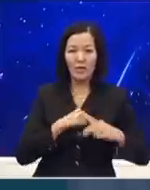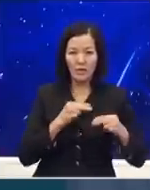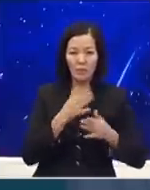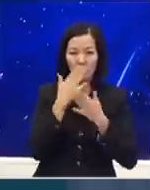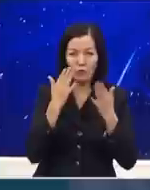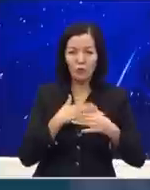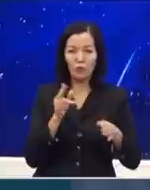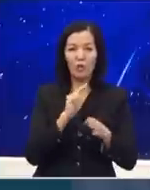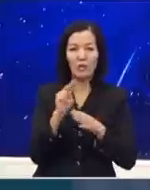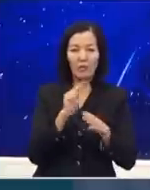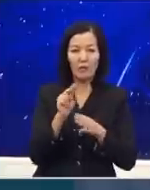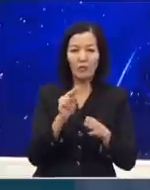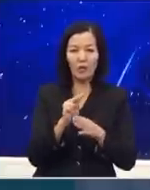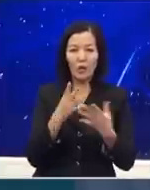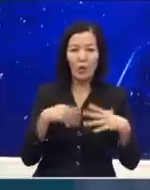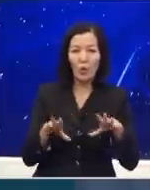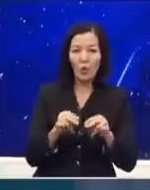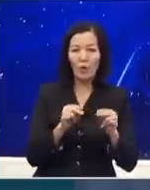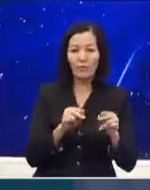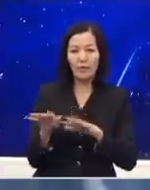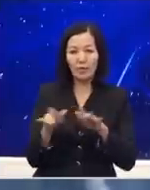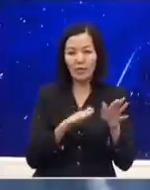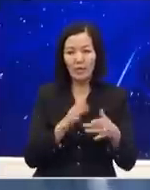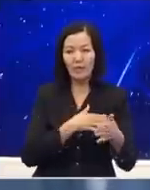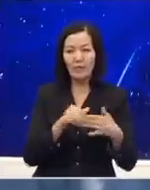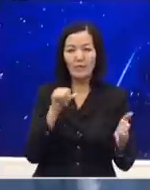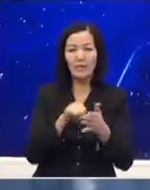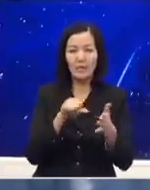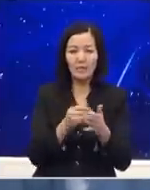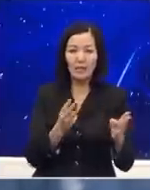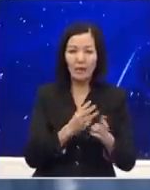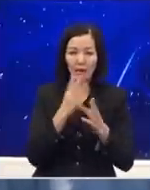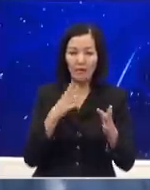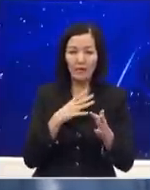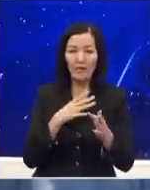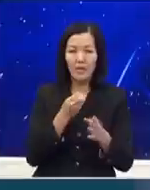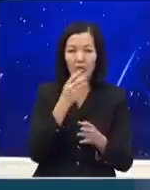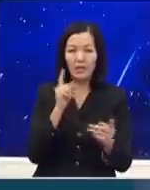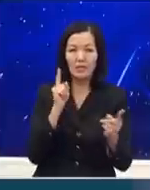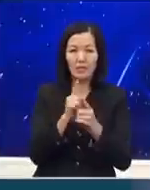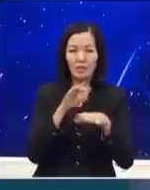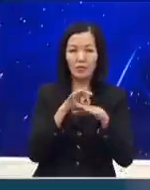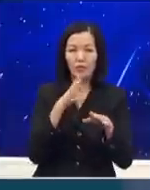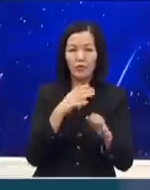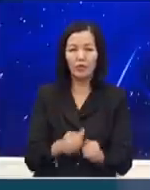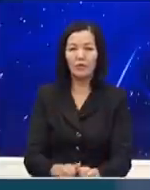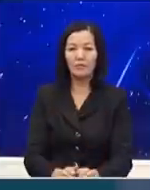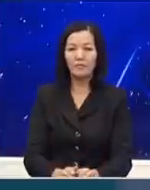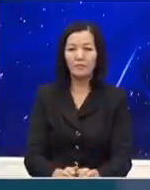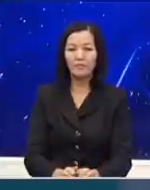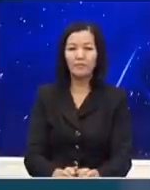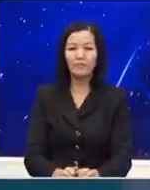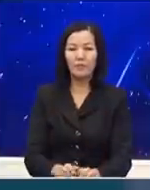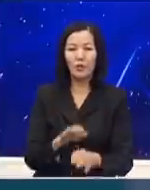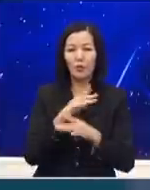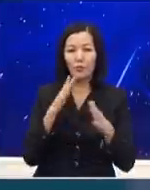еңбекке баулуға және де қоғамдық жұмыстарға белсене атсалысқандарын қалады. Жақсы бір кездесу өтті деп ойлаймын. Жастарға